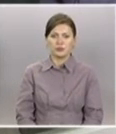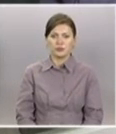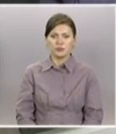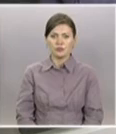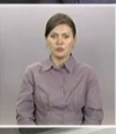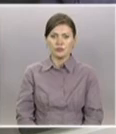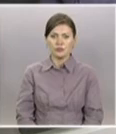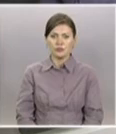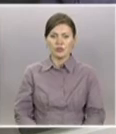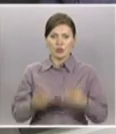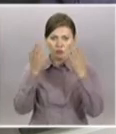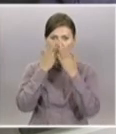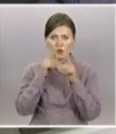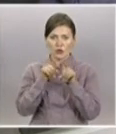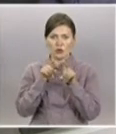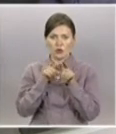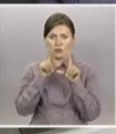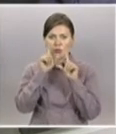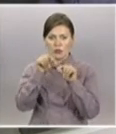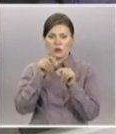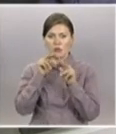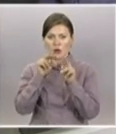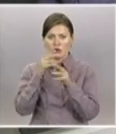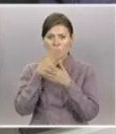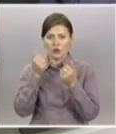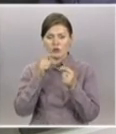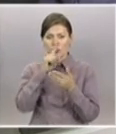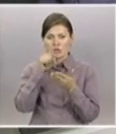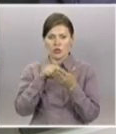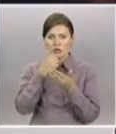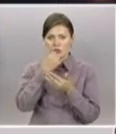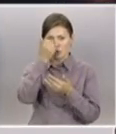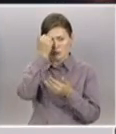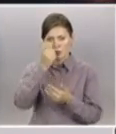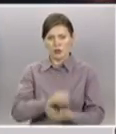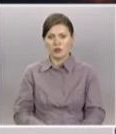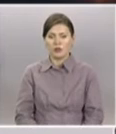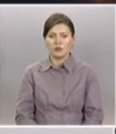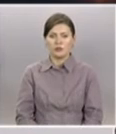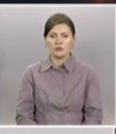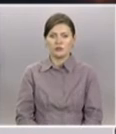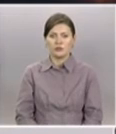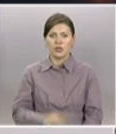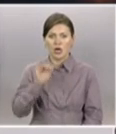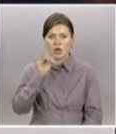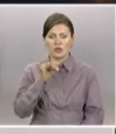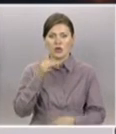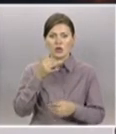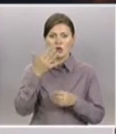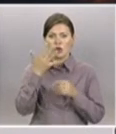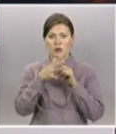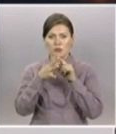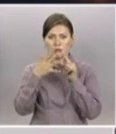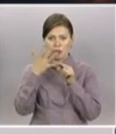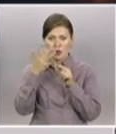Меккенің өзінде бақылау жоқты тұрғарға кеткен. Рахмет сұрақтарымызға. Әрине, енді 5 парыздың